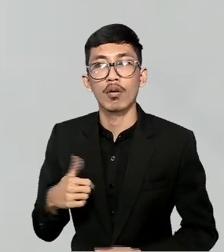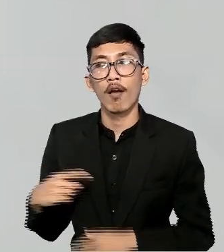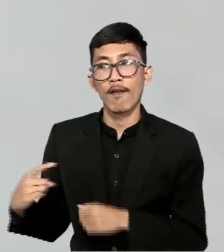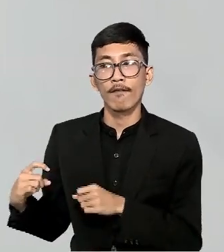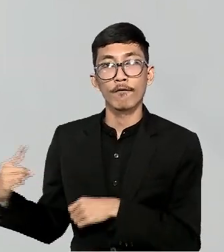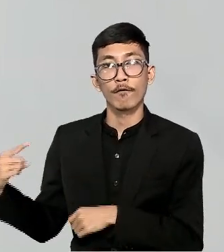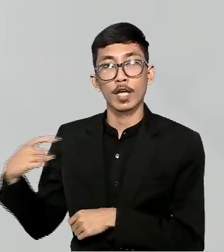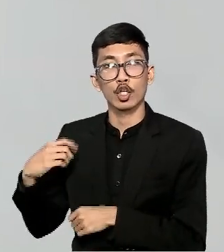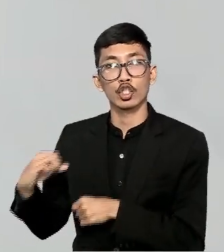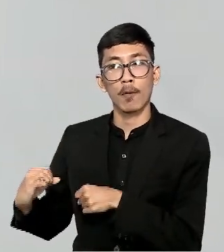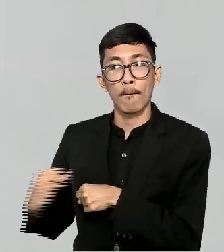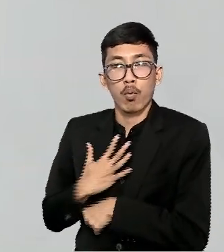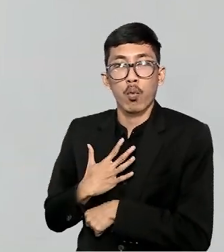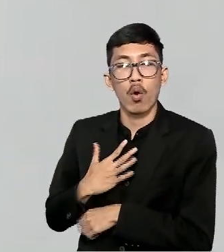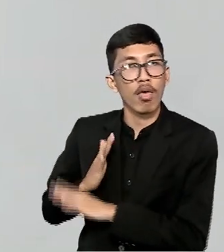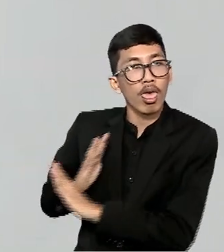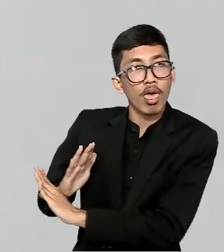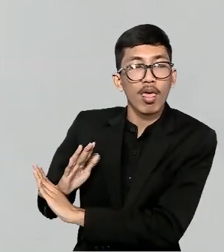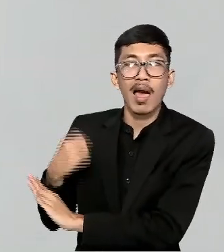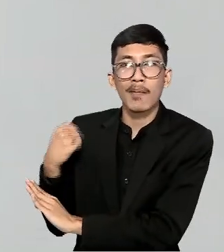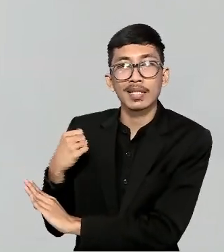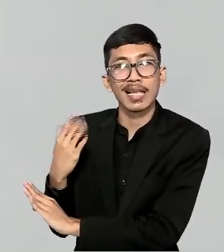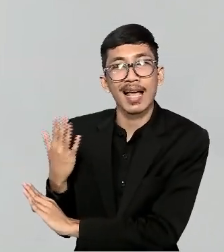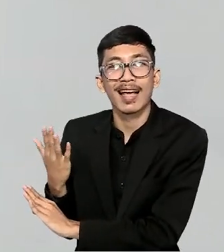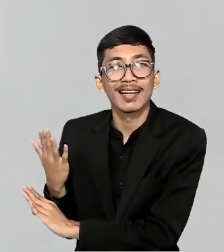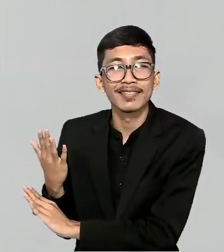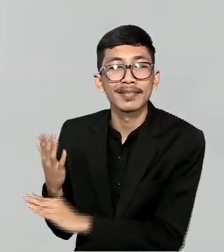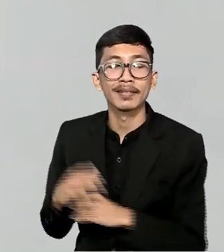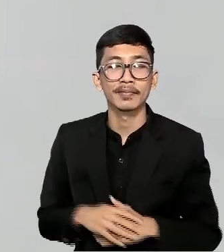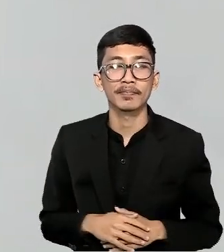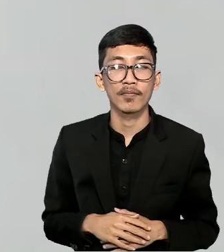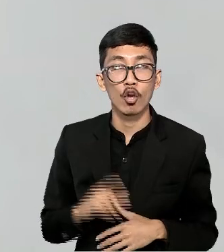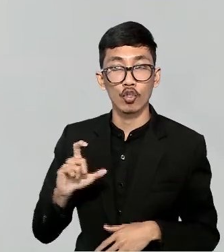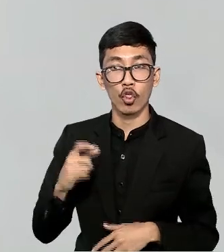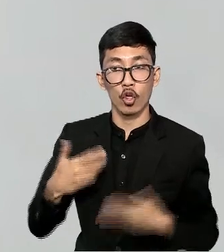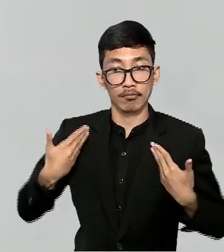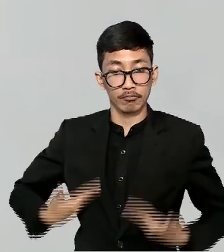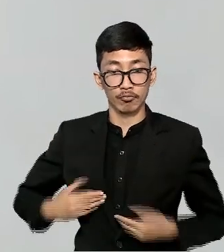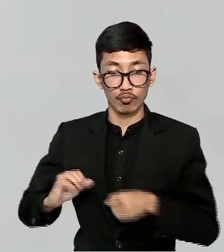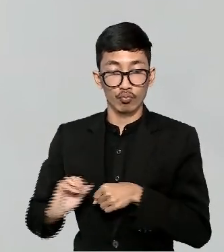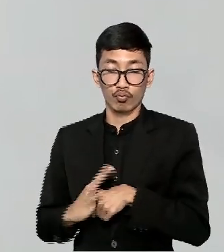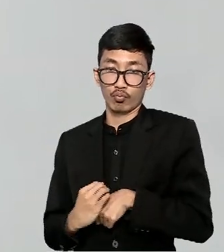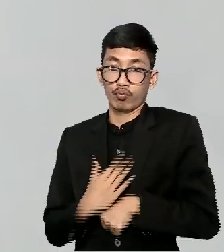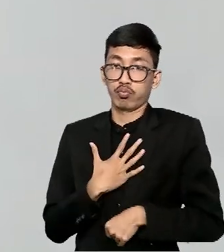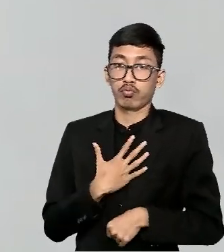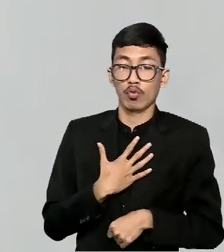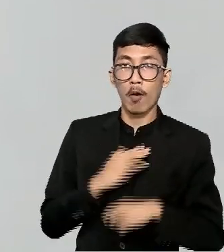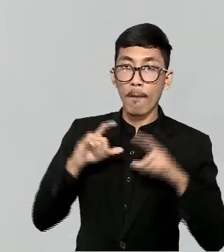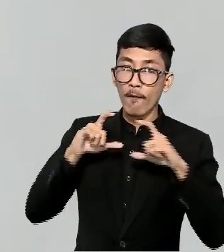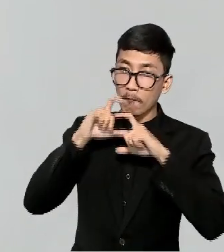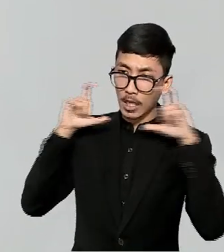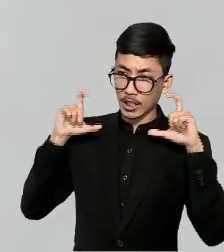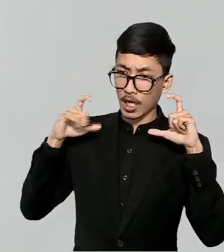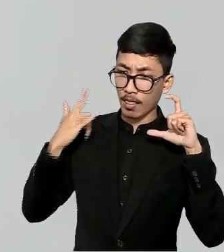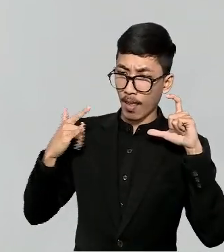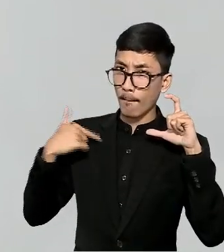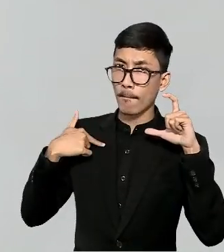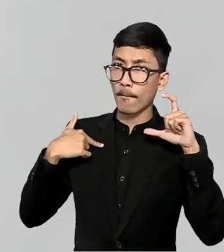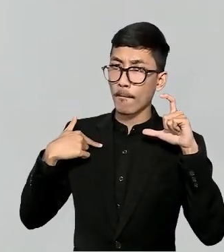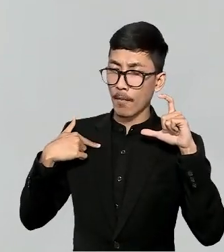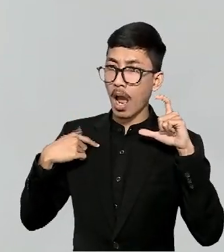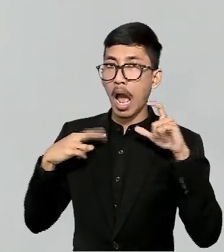sekalipun Ayo kita terinfeksi Jadi kalau sekalipun saya terinfeksi Tetapi kalau saya patuh memakai masker misalnya maka saya akan